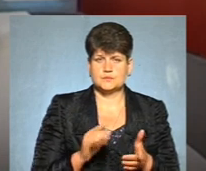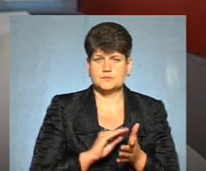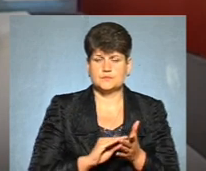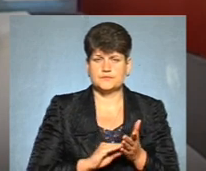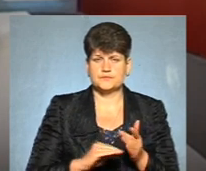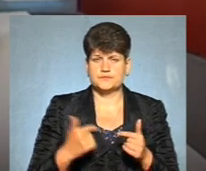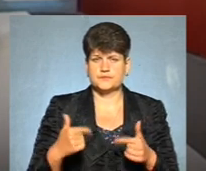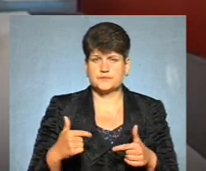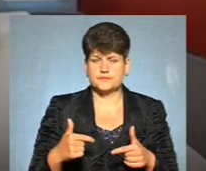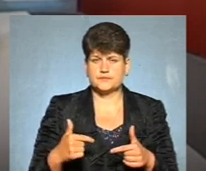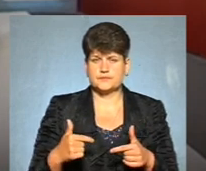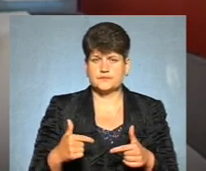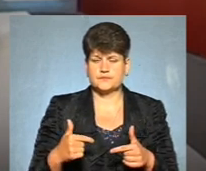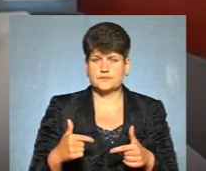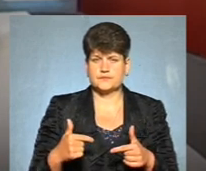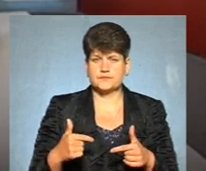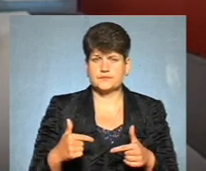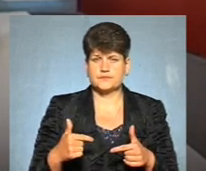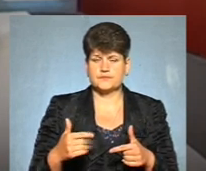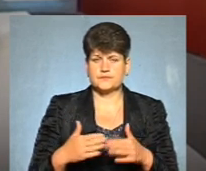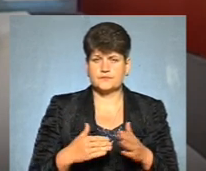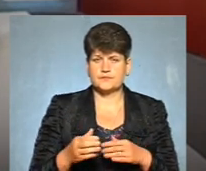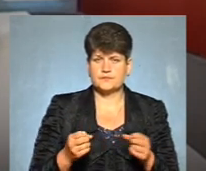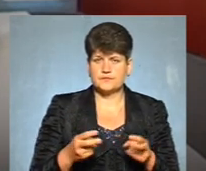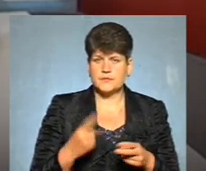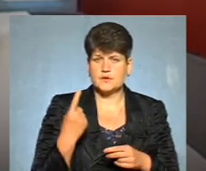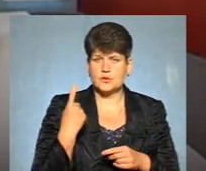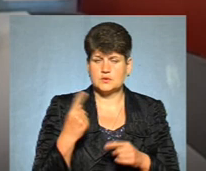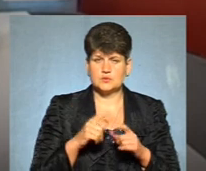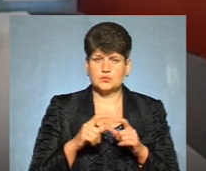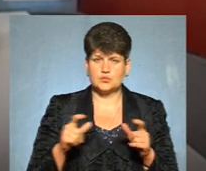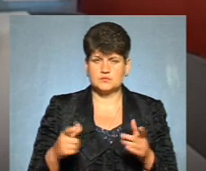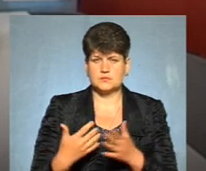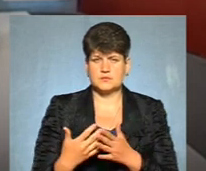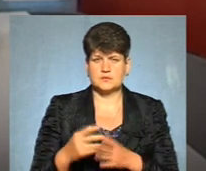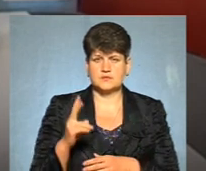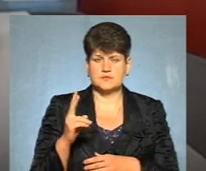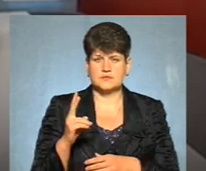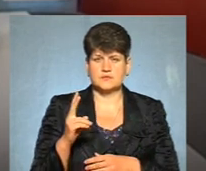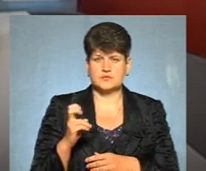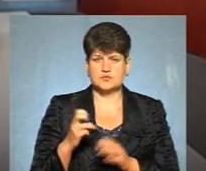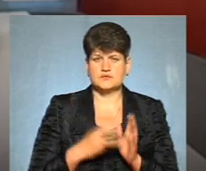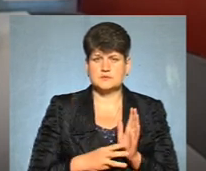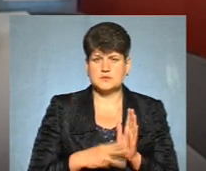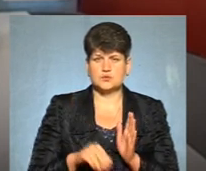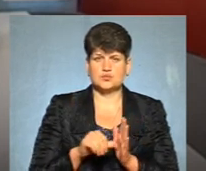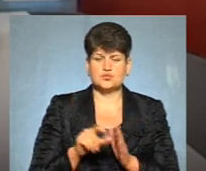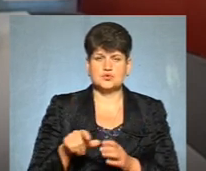іспиту єдиного фахового вступного випробування у нас буде один пункт тестування, десь близько 280 учасників.